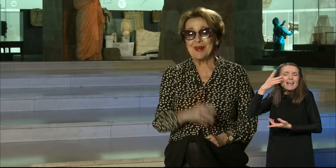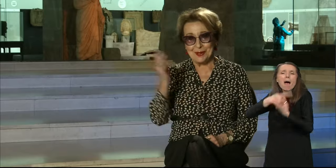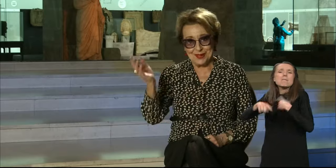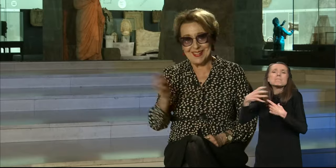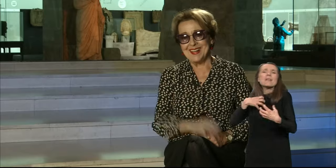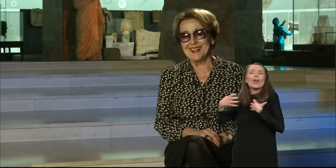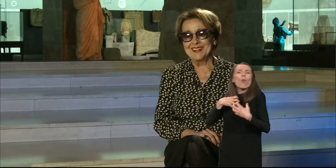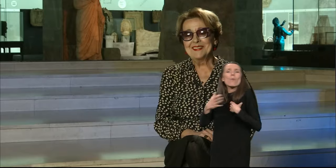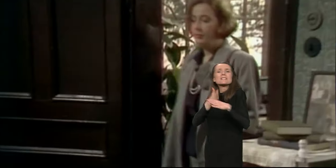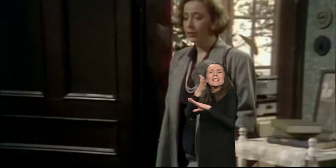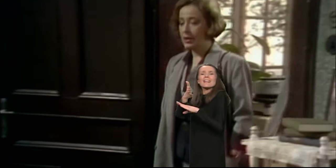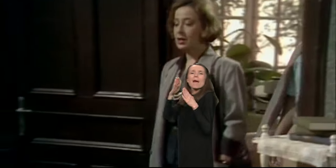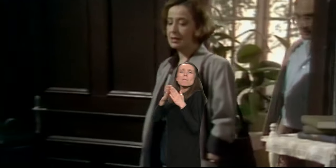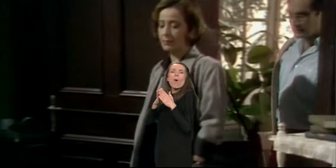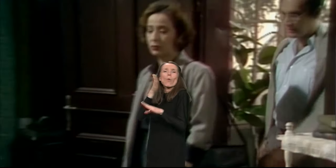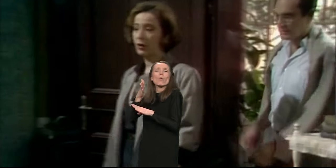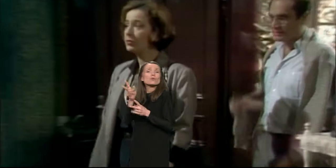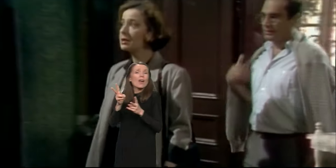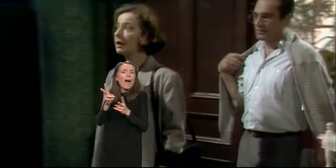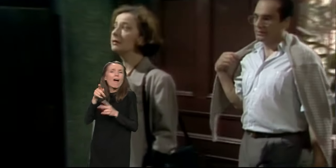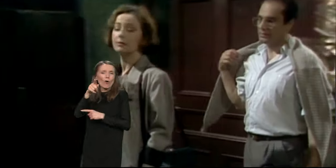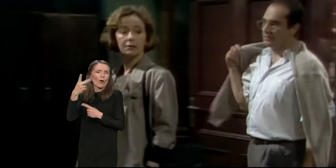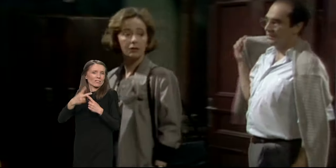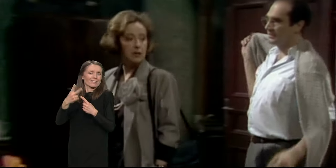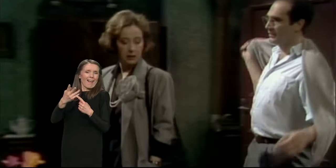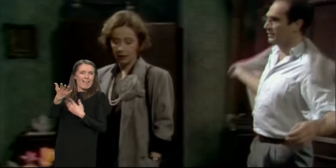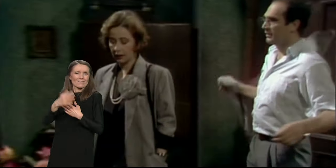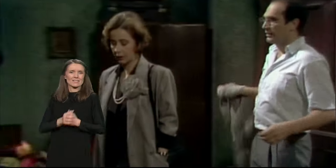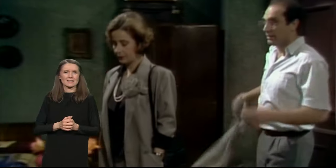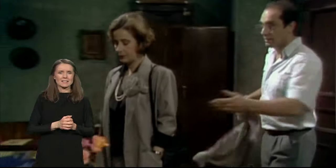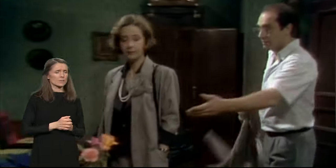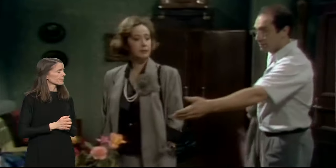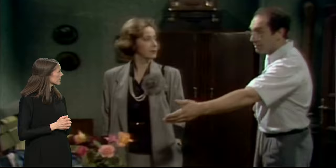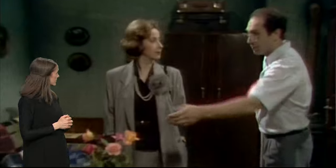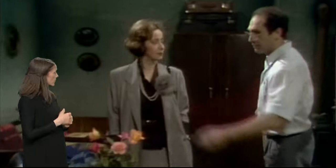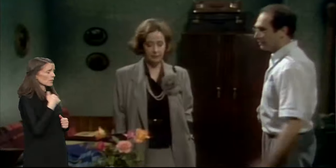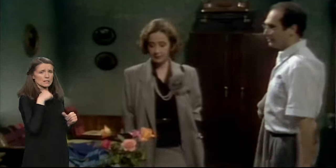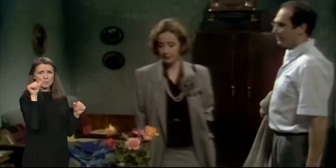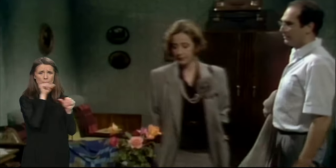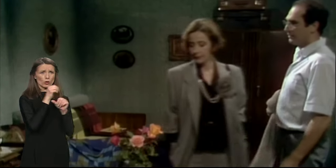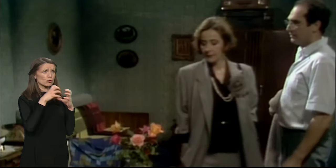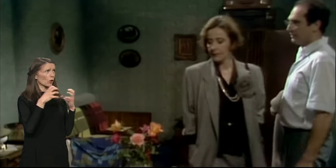kućama preko ekrana. Pogrešila sam autobusa, dosta i daleko. Sedi ovde.